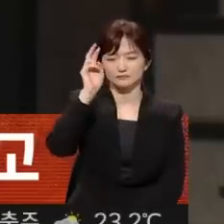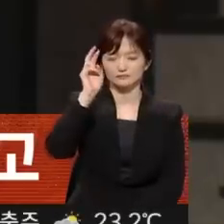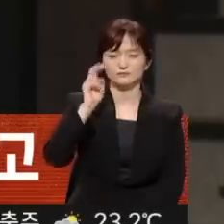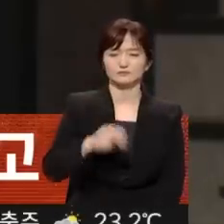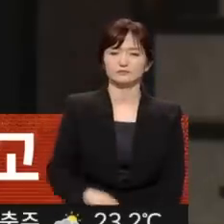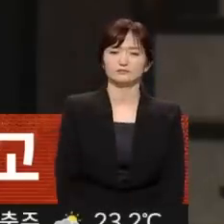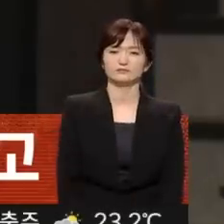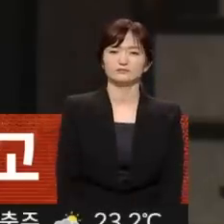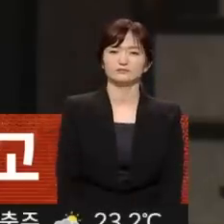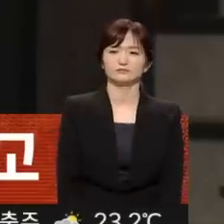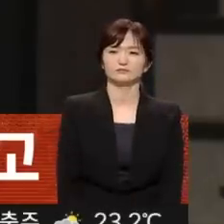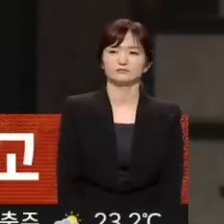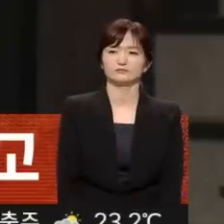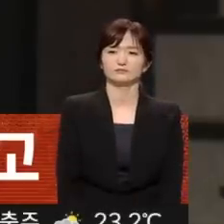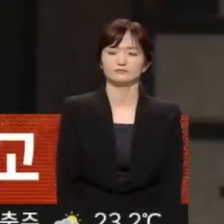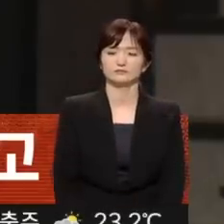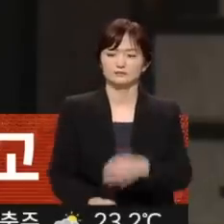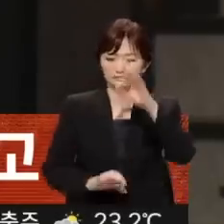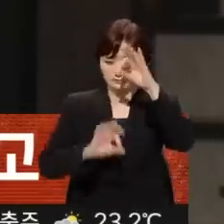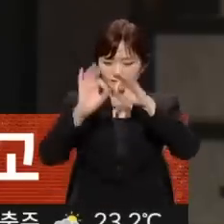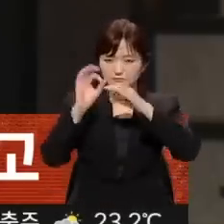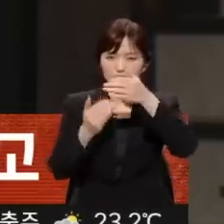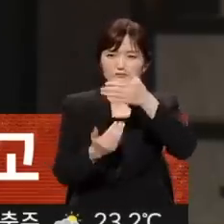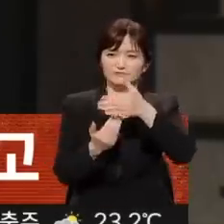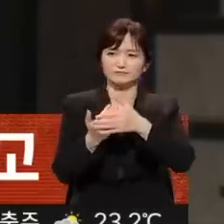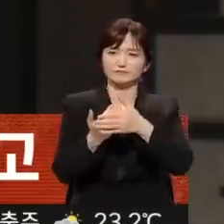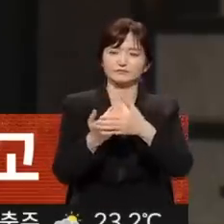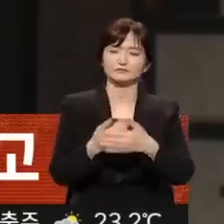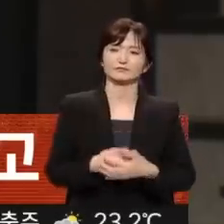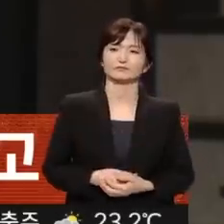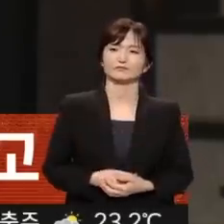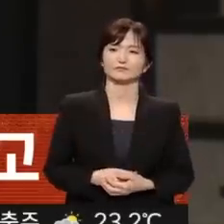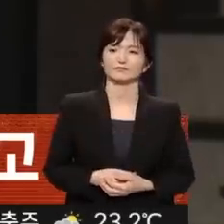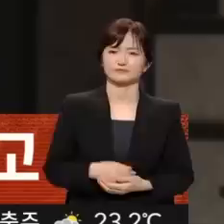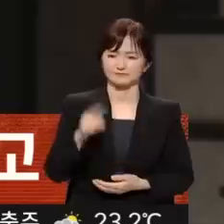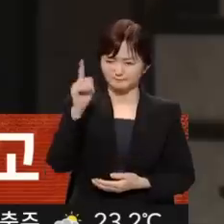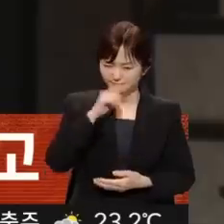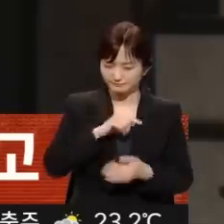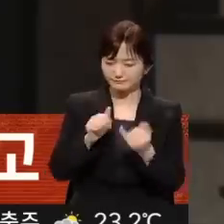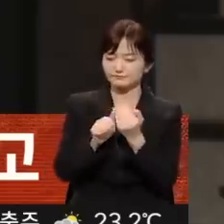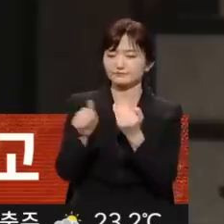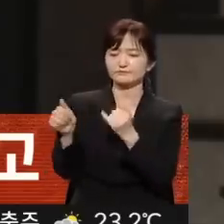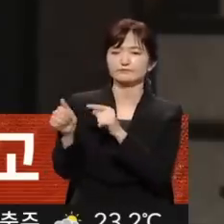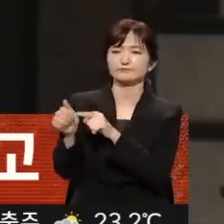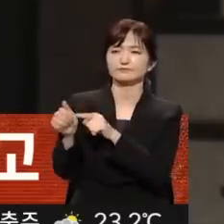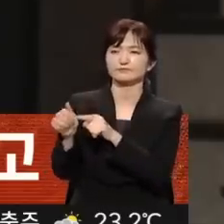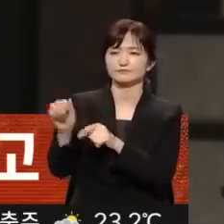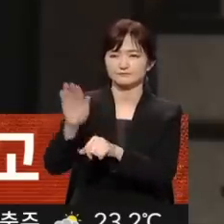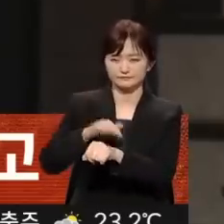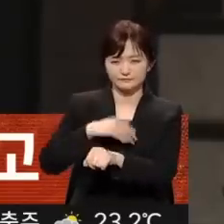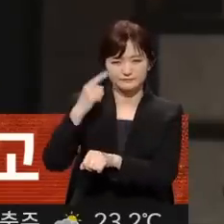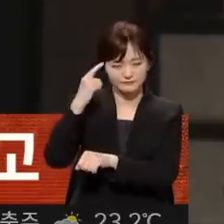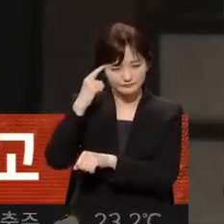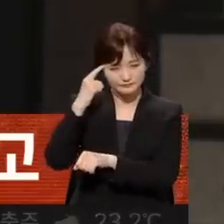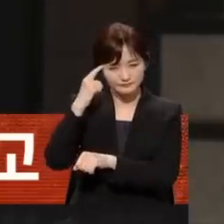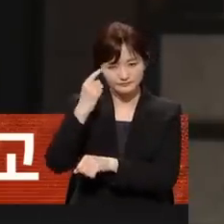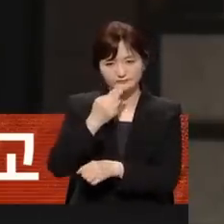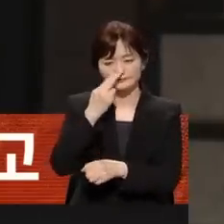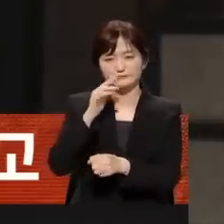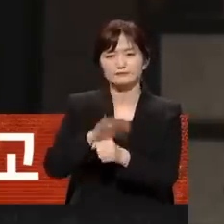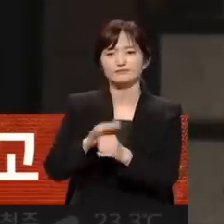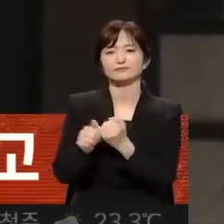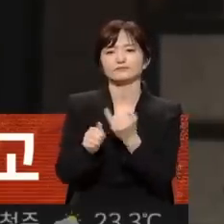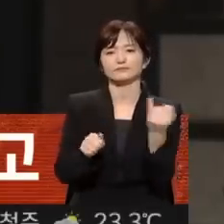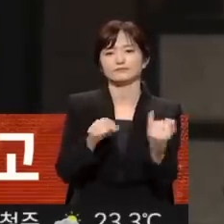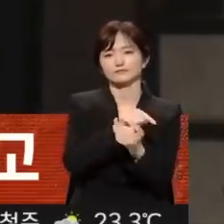그런 측면에서는 정말 이 사건 같은 경우는 그 참 못난 남편이 잘못 판단해서 억울하게 자기